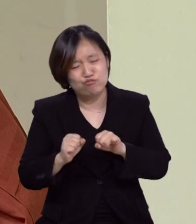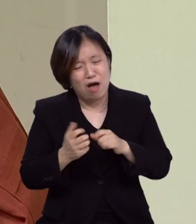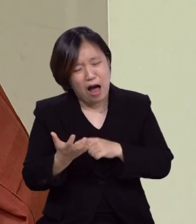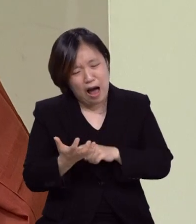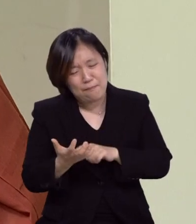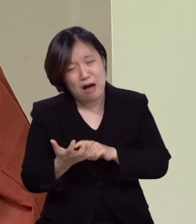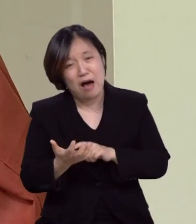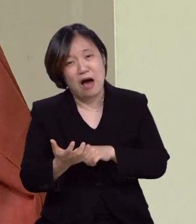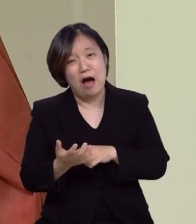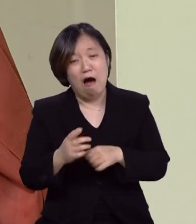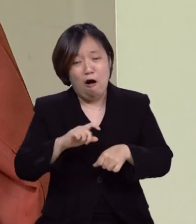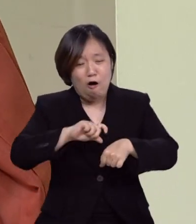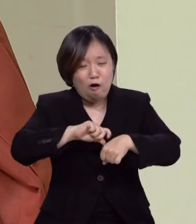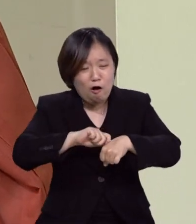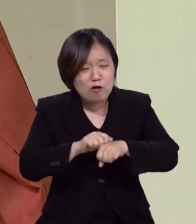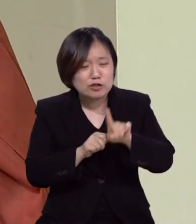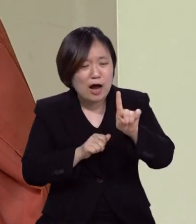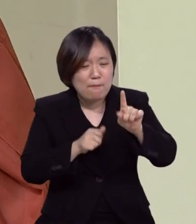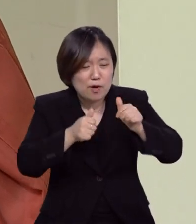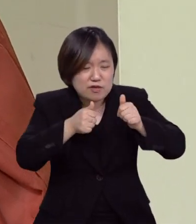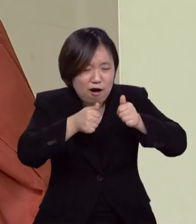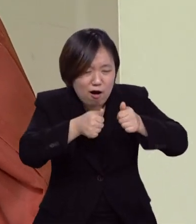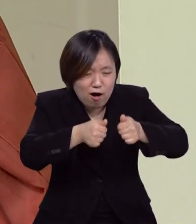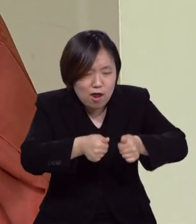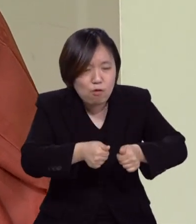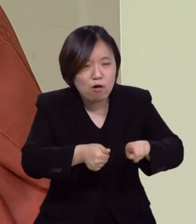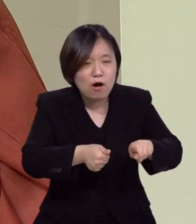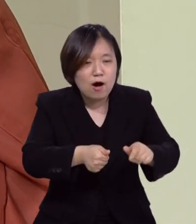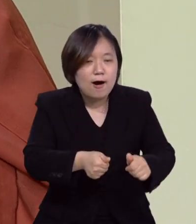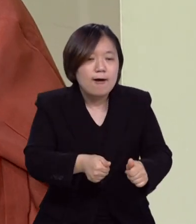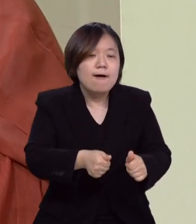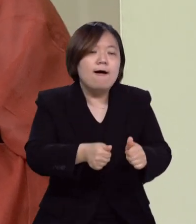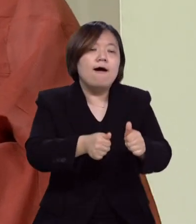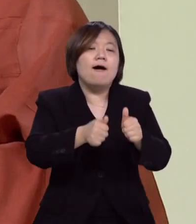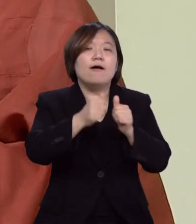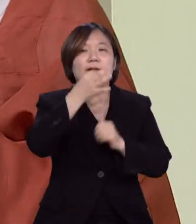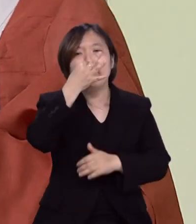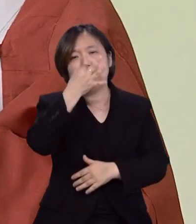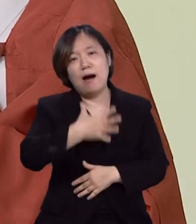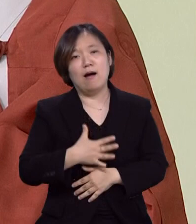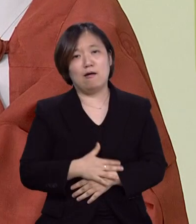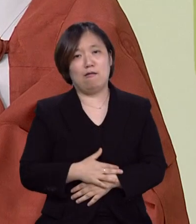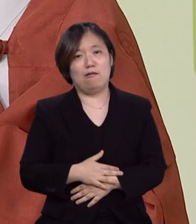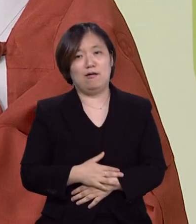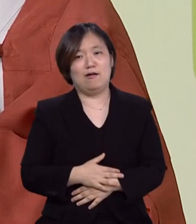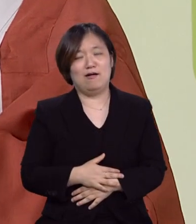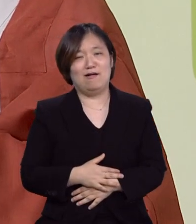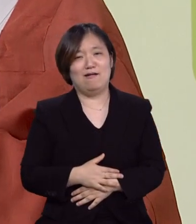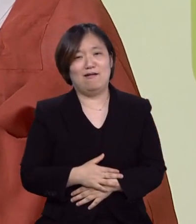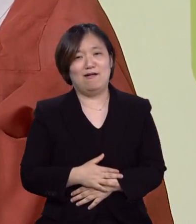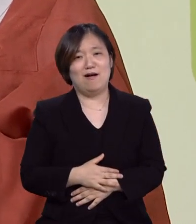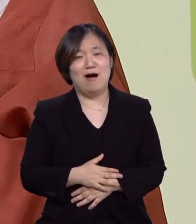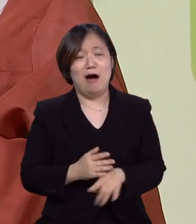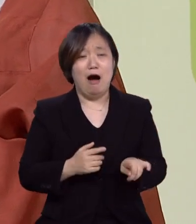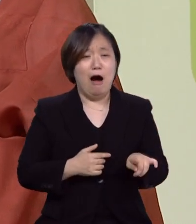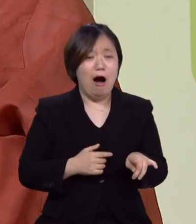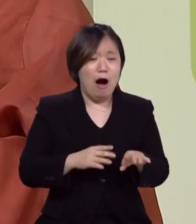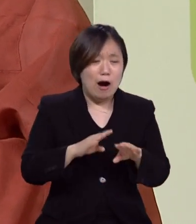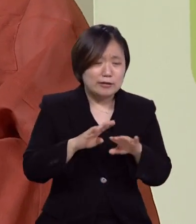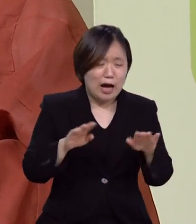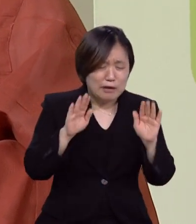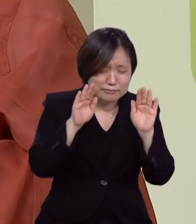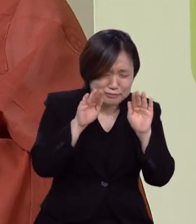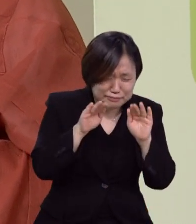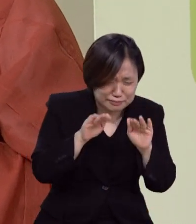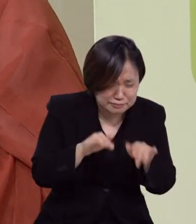억지로 절 한번 하고 억지로 몸 한번 일으킬 때마다 그분 표현이 땅은 천장이